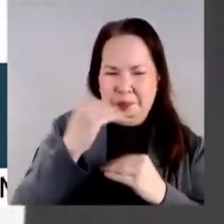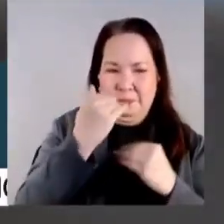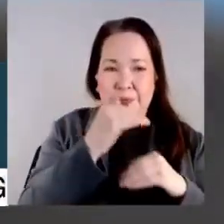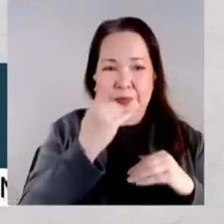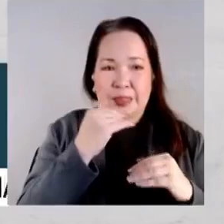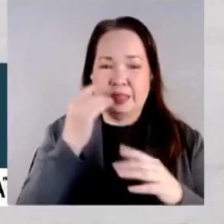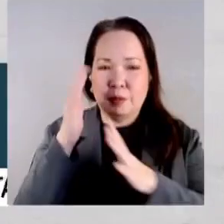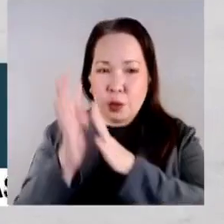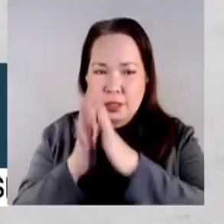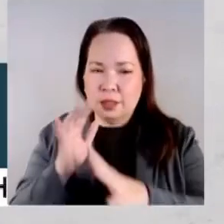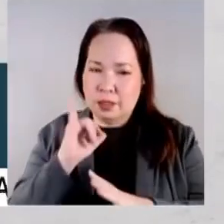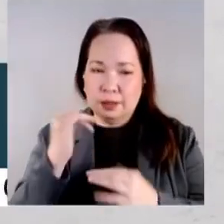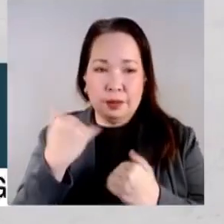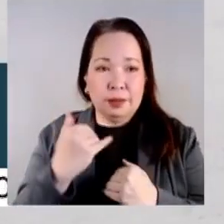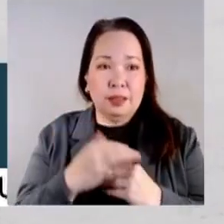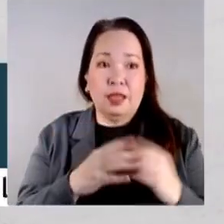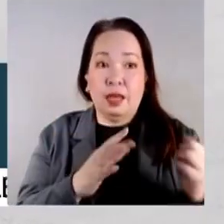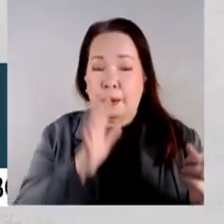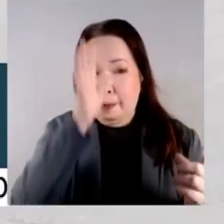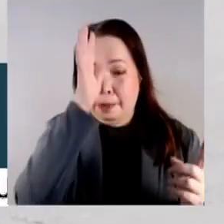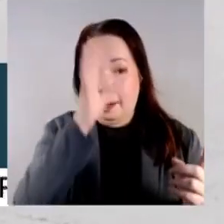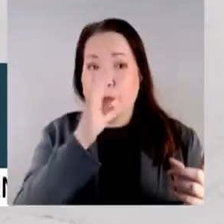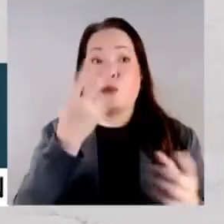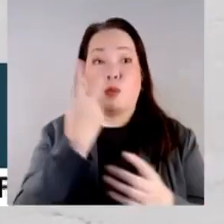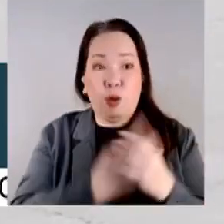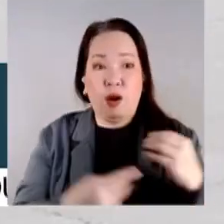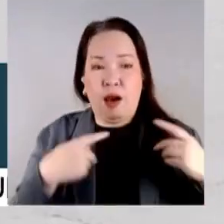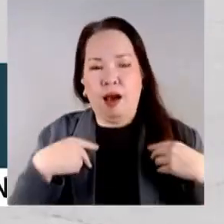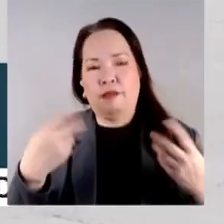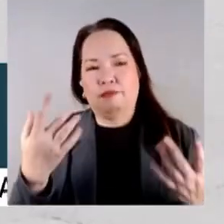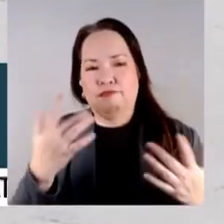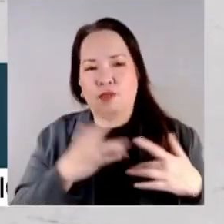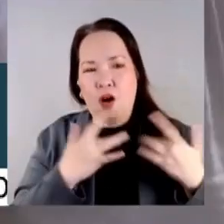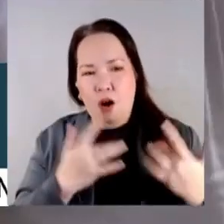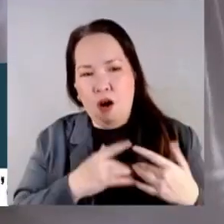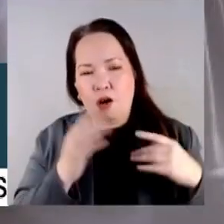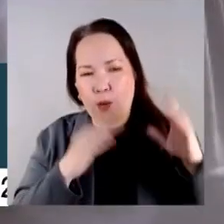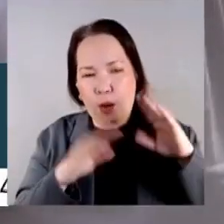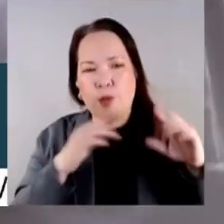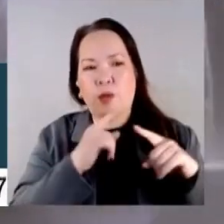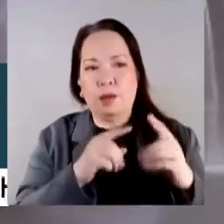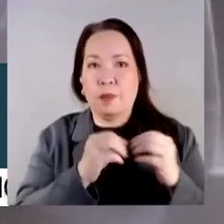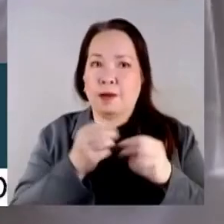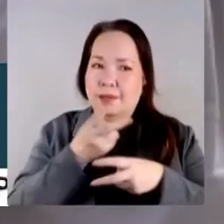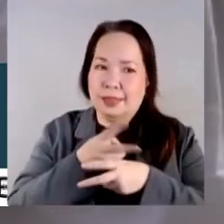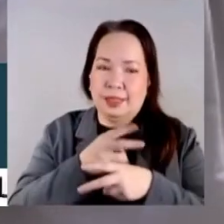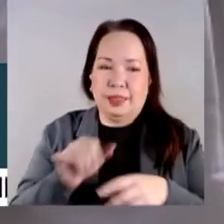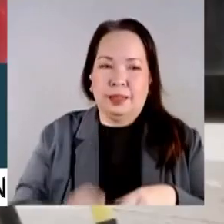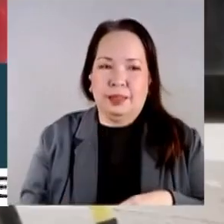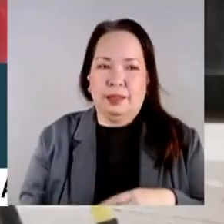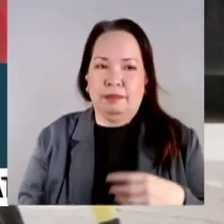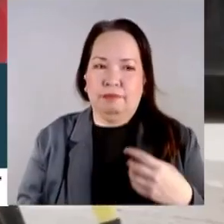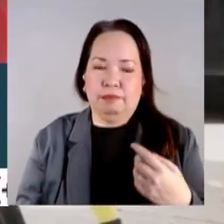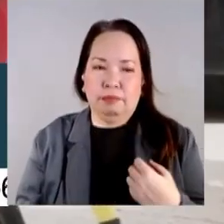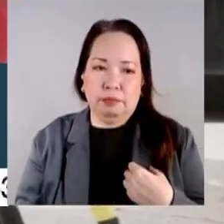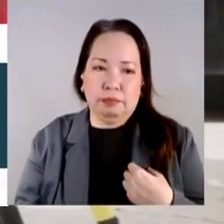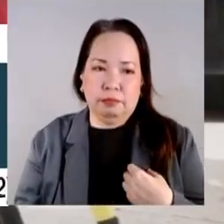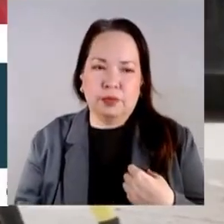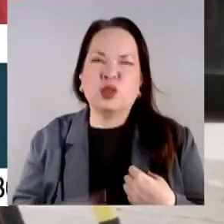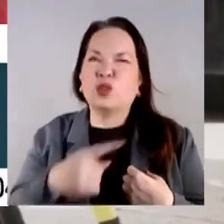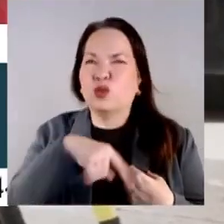parties. His parents, who are both hypertensive, have also become more health conscious. Sa inyo, ano yung star ng Noche Buena? Kasi mahil kami